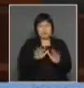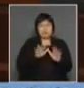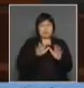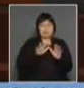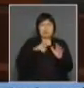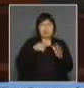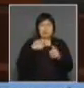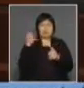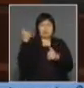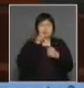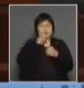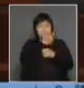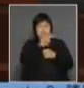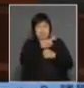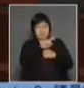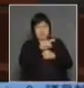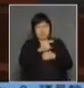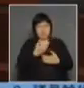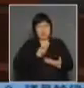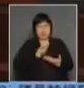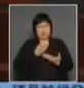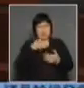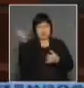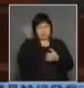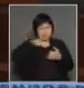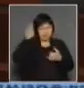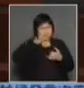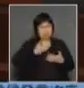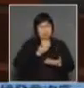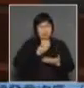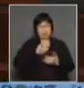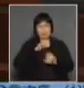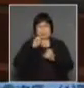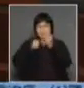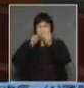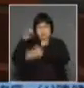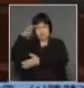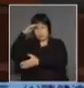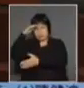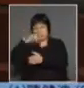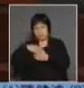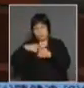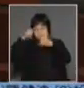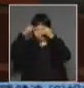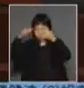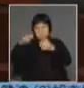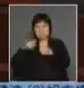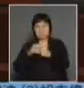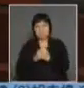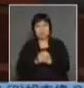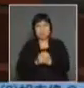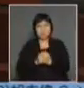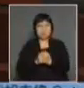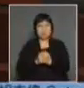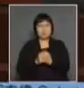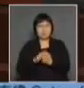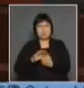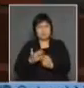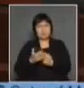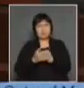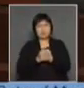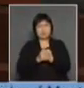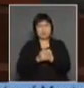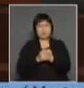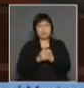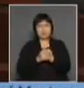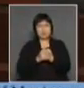噴霧和警棍，因此指責警方使用過度武力。不過一隻手掌拍